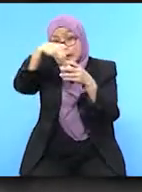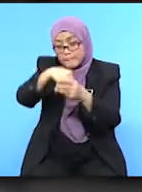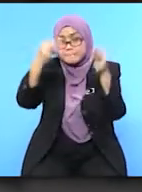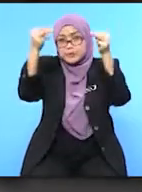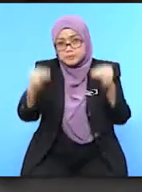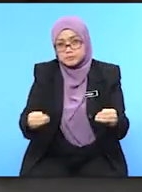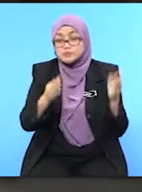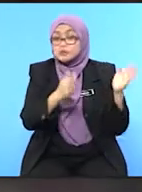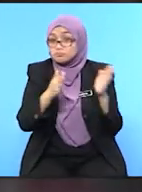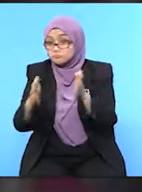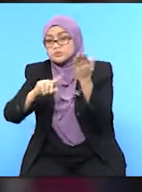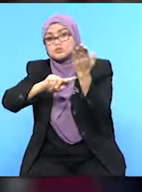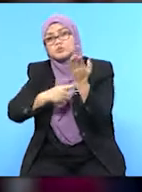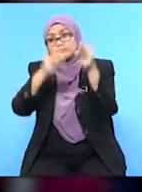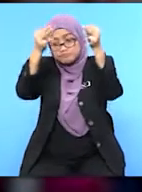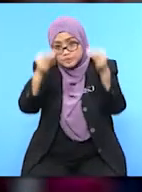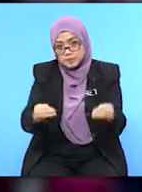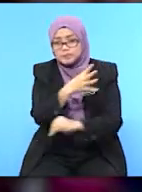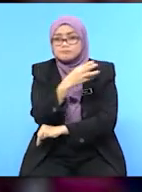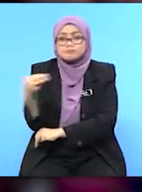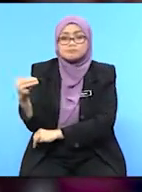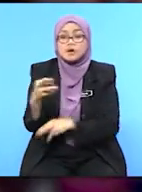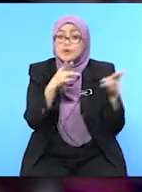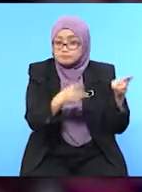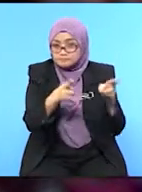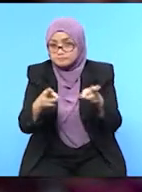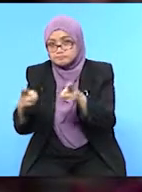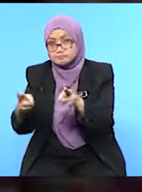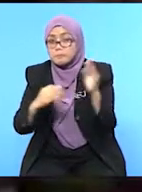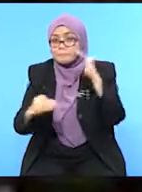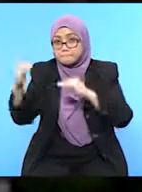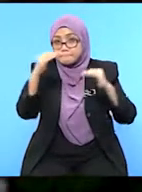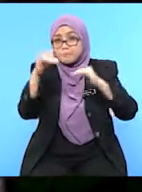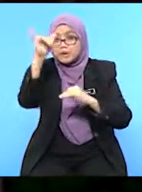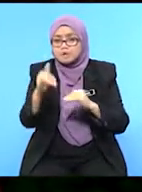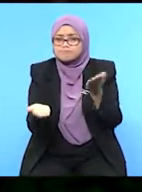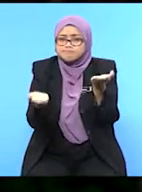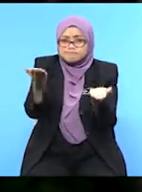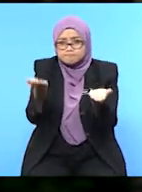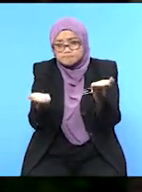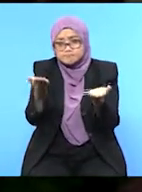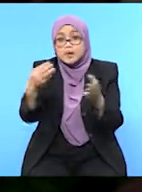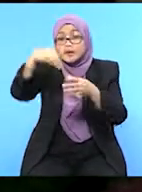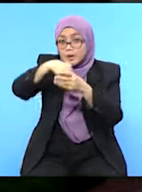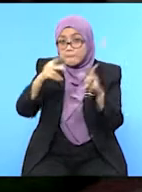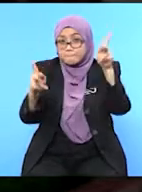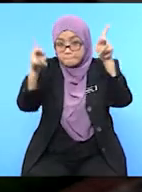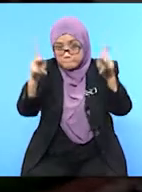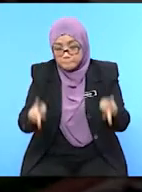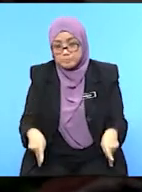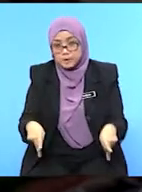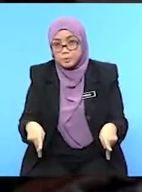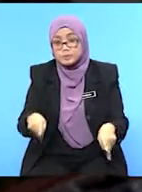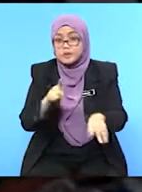masyarakat menyusunkan semulia masyarakat dan merancang pembangunan yang seimbang Dalam kalangan masyarakat